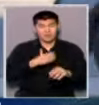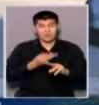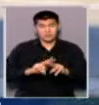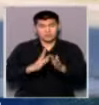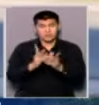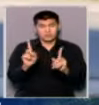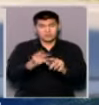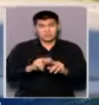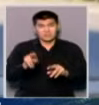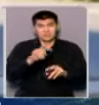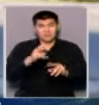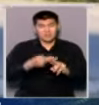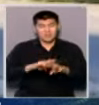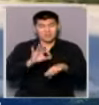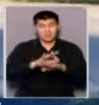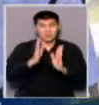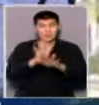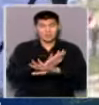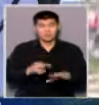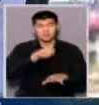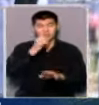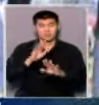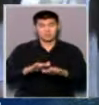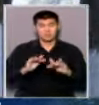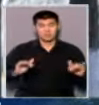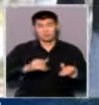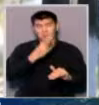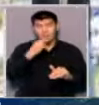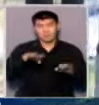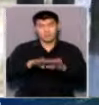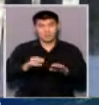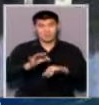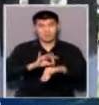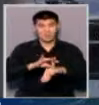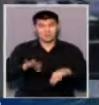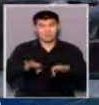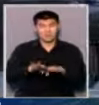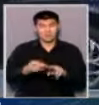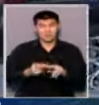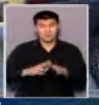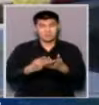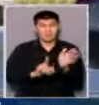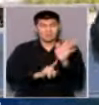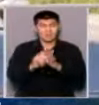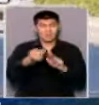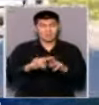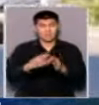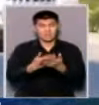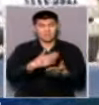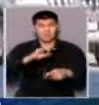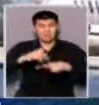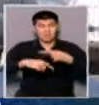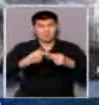заключается в том, что штамм дельта регистрируется не только среди взрослых, но и среди подростков. Симптомы заболевания проявляются вначале в виде гриппа, а